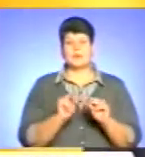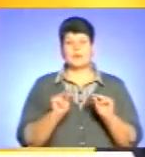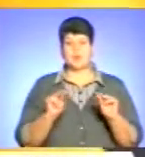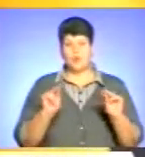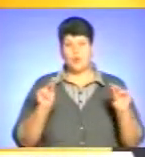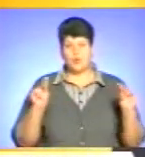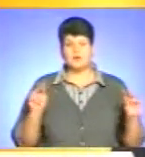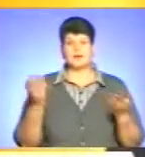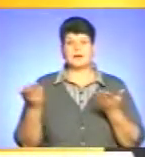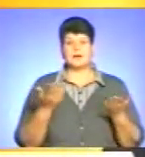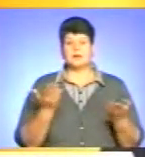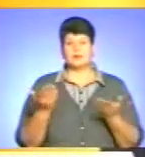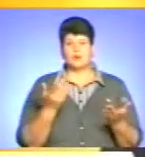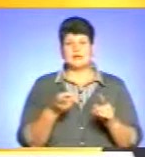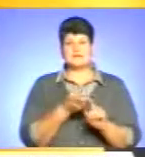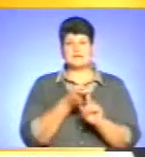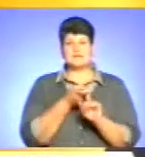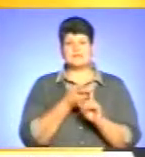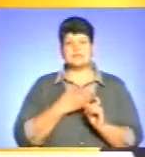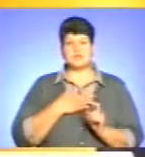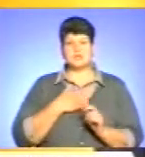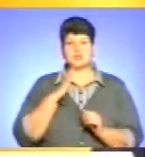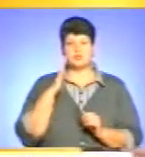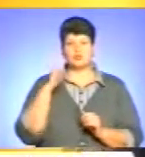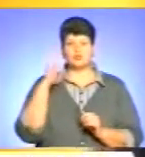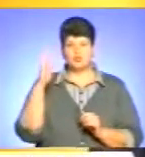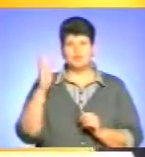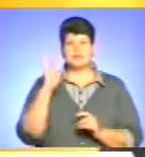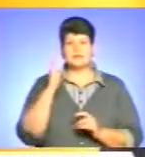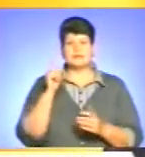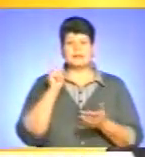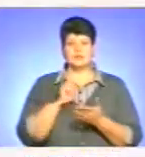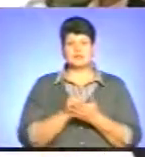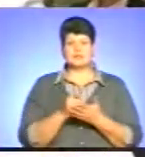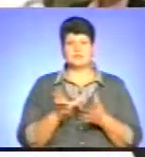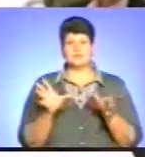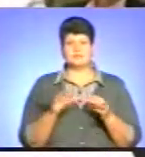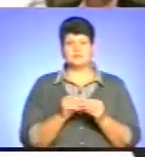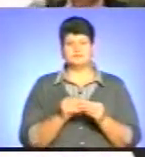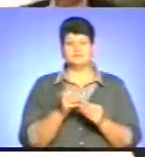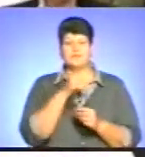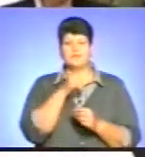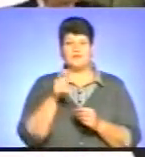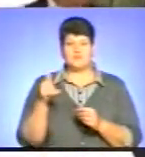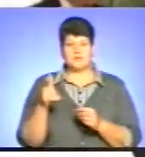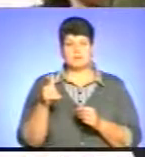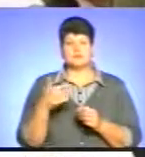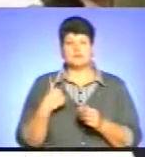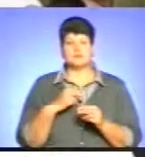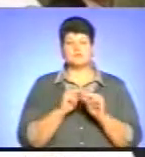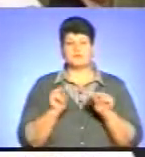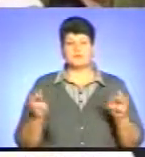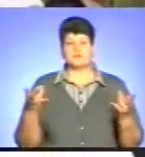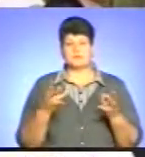яких залежить наше майбутнє, повинні йти в ногу з часом. Нашим вчителям треба чекати, якщо в